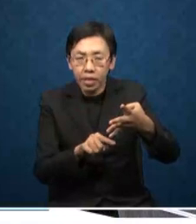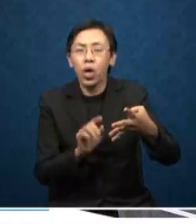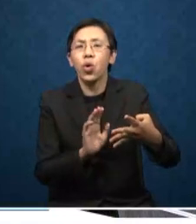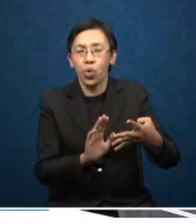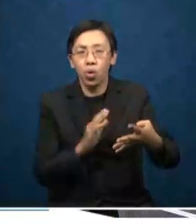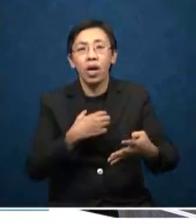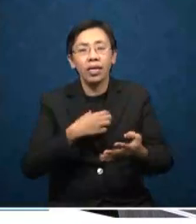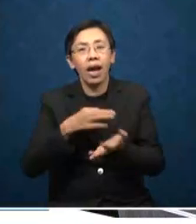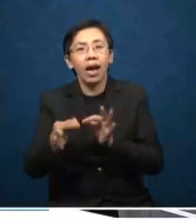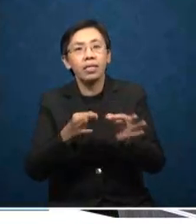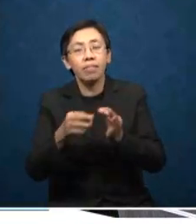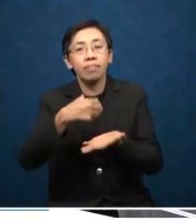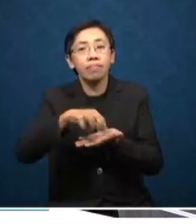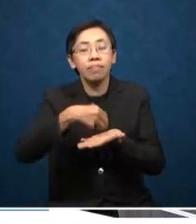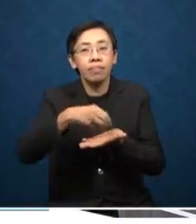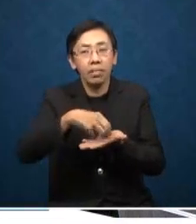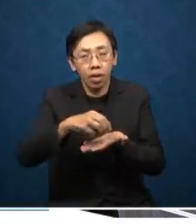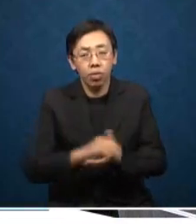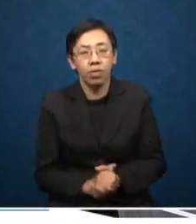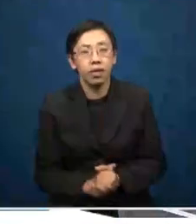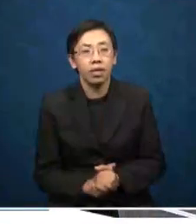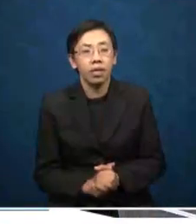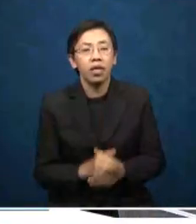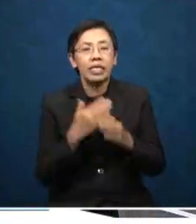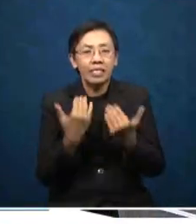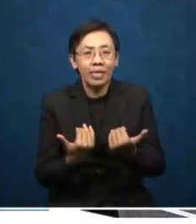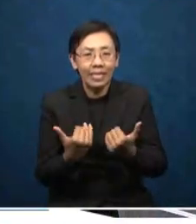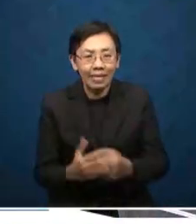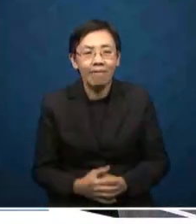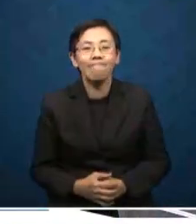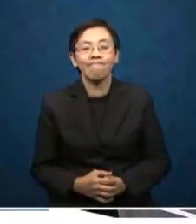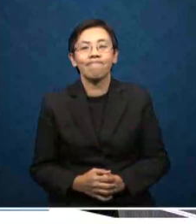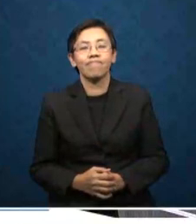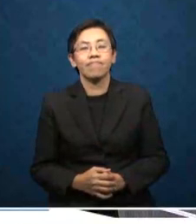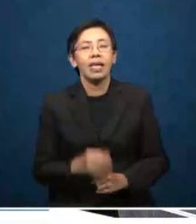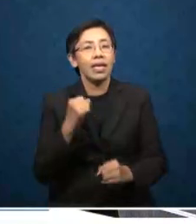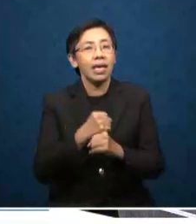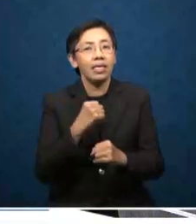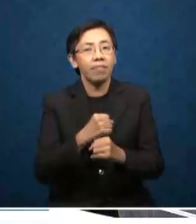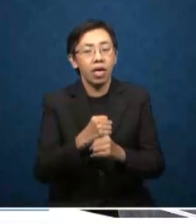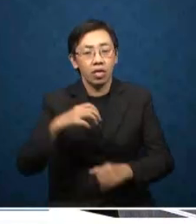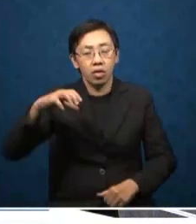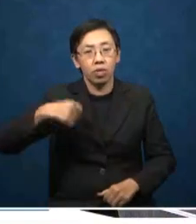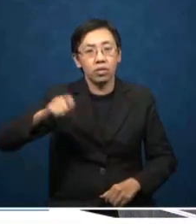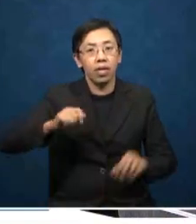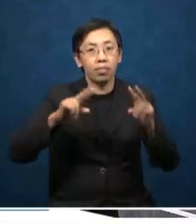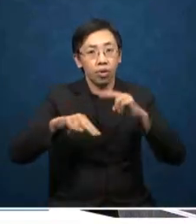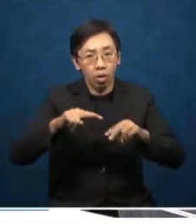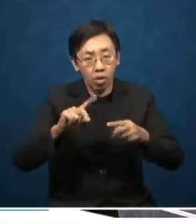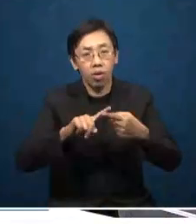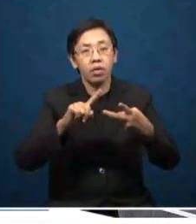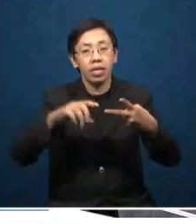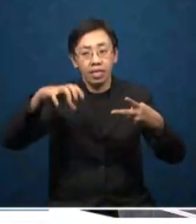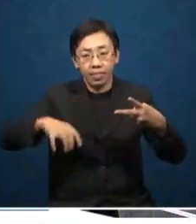จะกล่าวในภาพรวมก่อนว่าเราคงต้องยอมรับข้อเท็จจริงว่าการปฏิบัติงานของศาลปกครองและสำนักงานศาลปกครอง